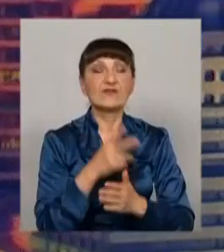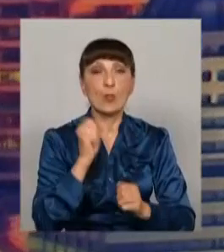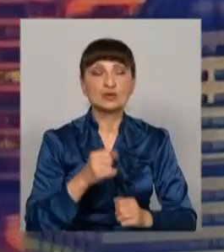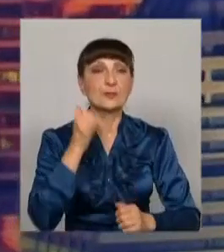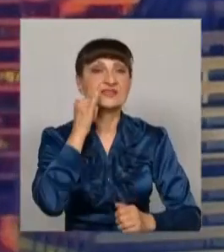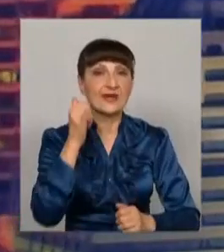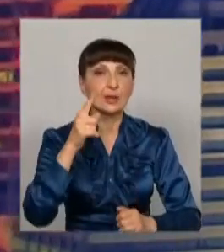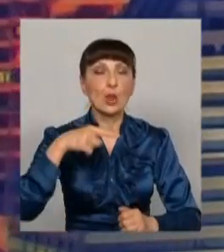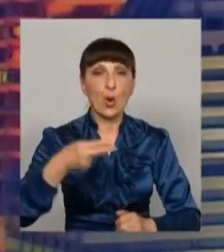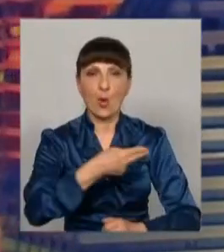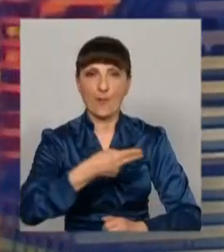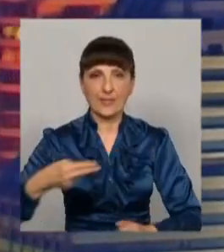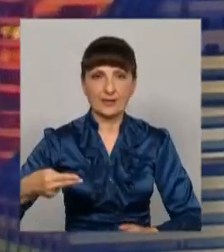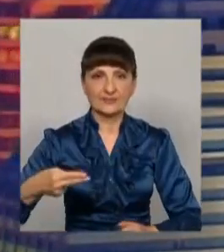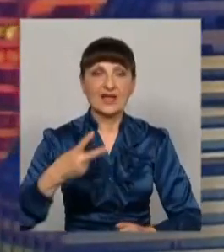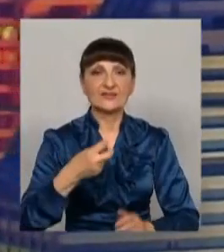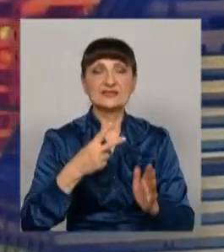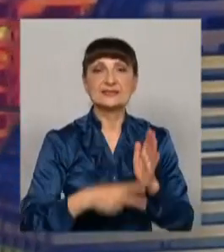можете, позвонив по редакционному номеру